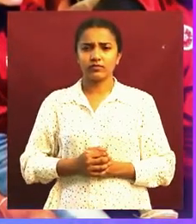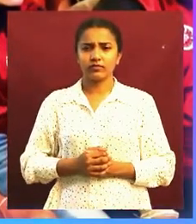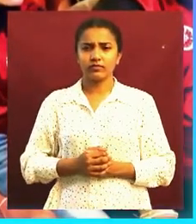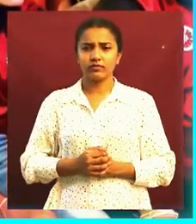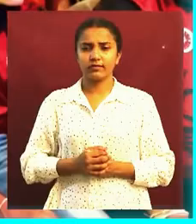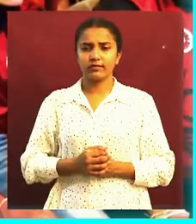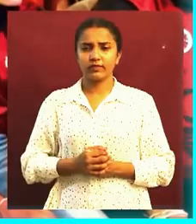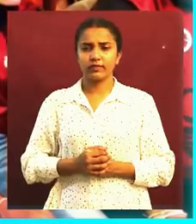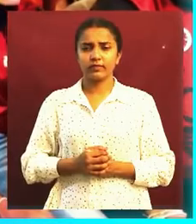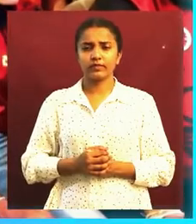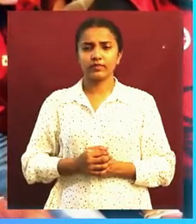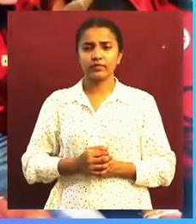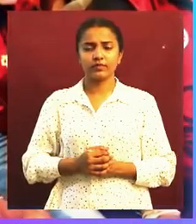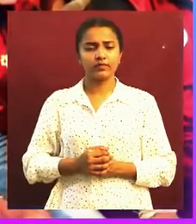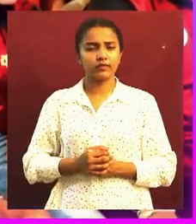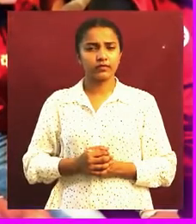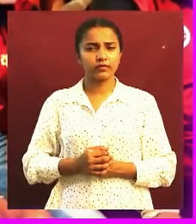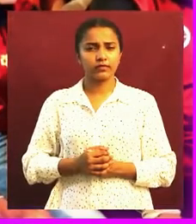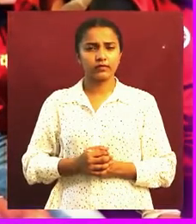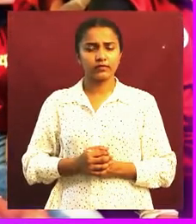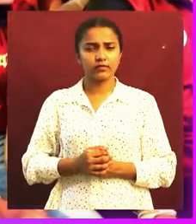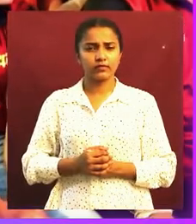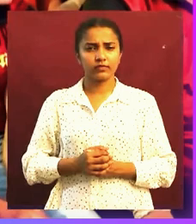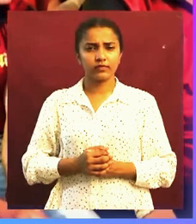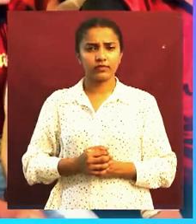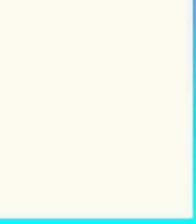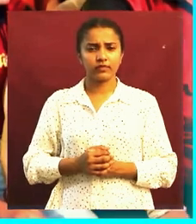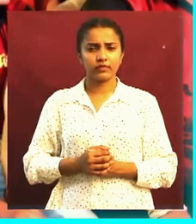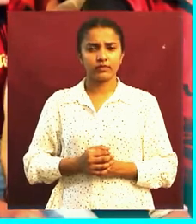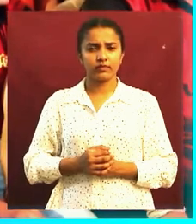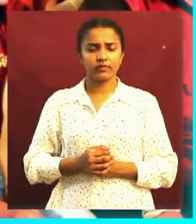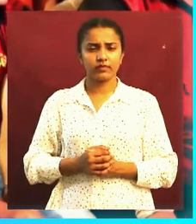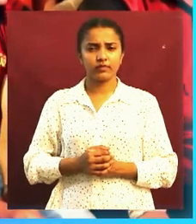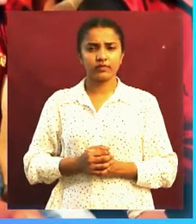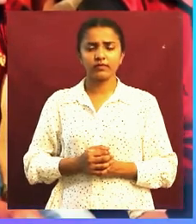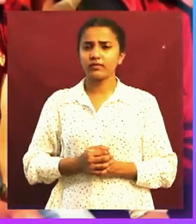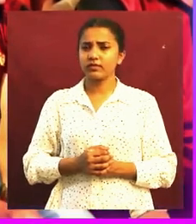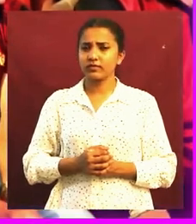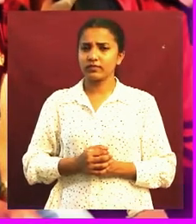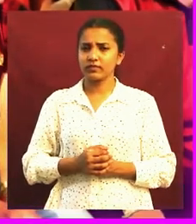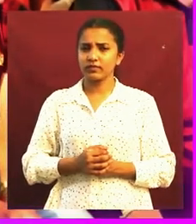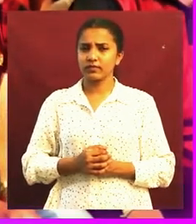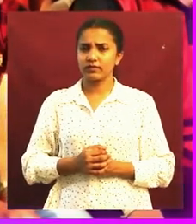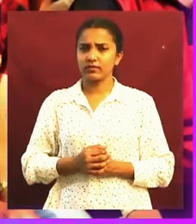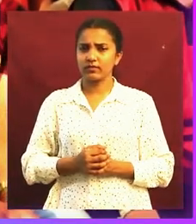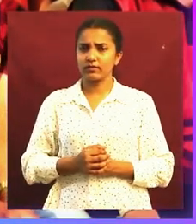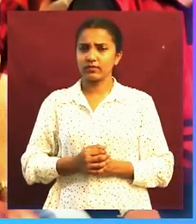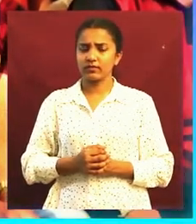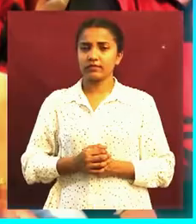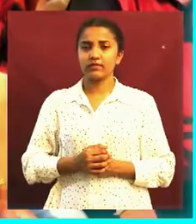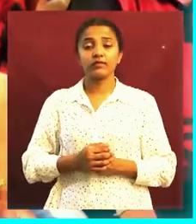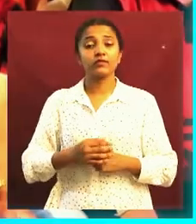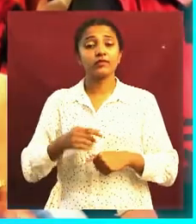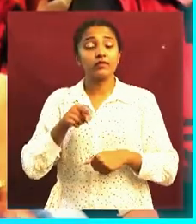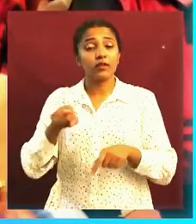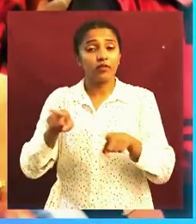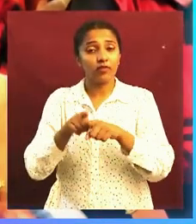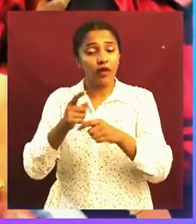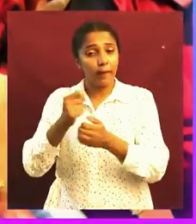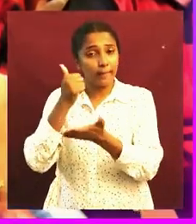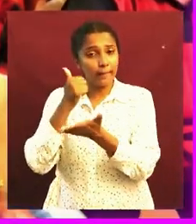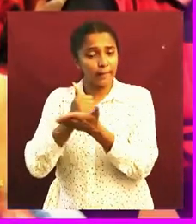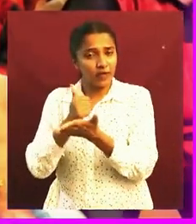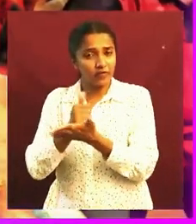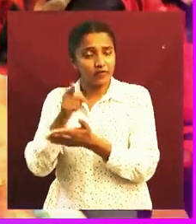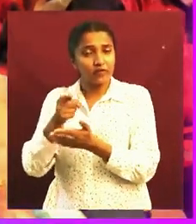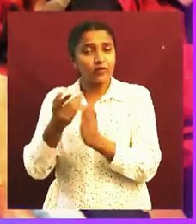யொதவனோ பெதும் கர வஞ்சாவின் கோட்டி 1100 ஒய கத்து எலோசியஸ் ல தன யொதவனோ மே தந்தட பேங்க் வலட